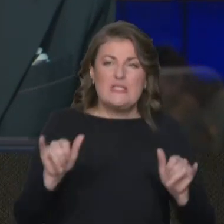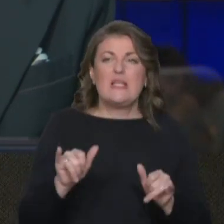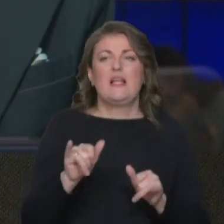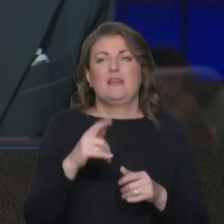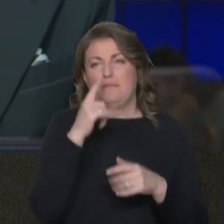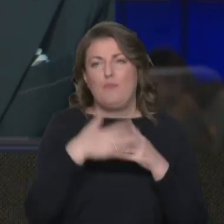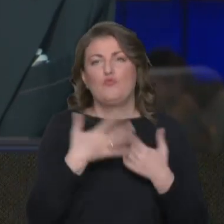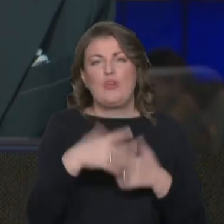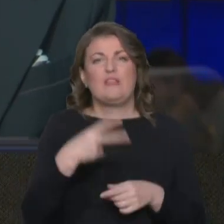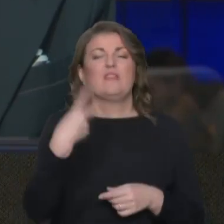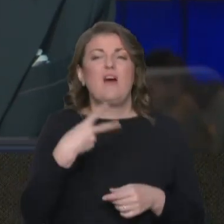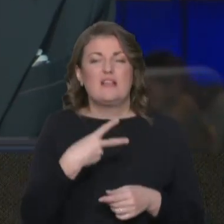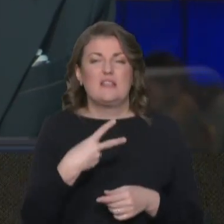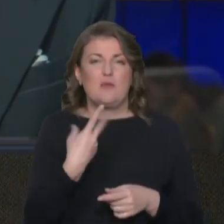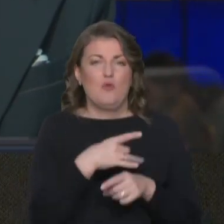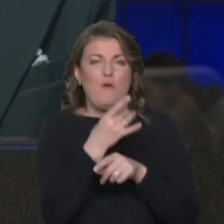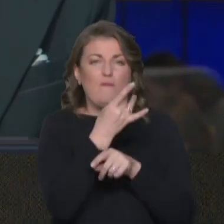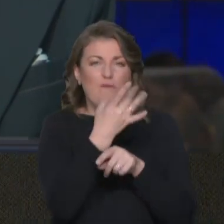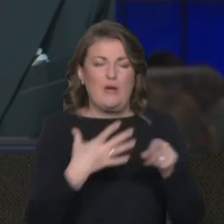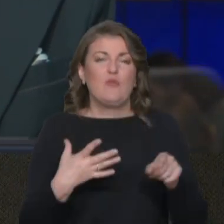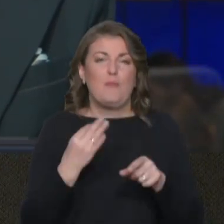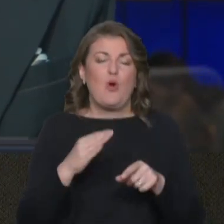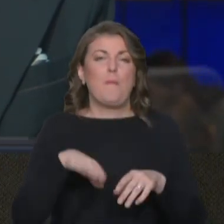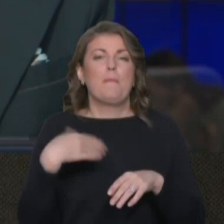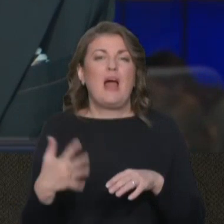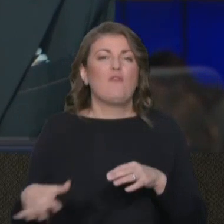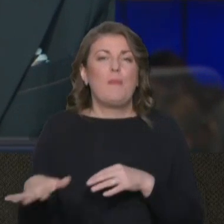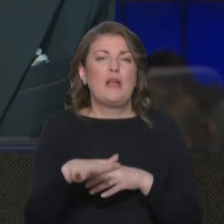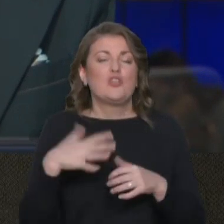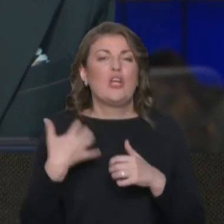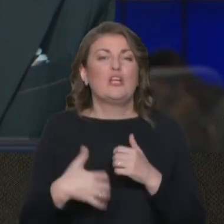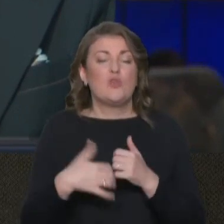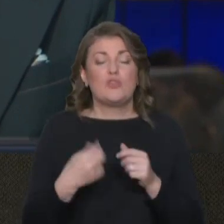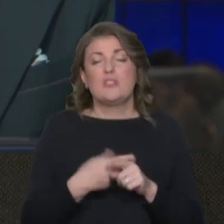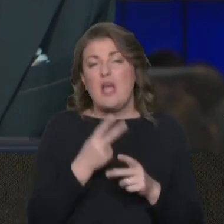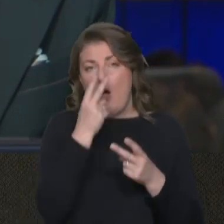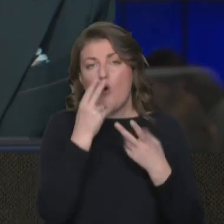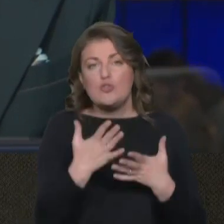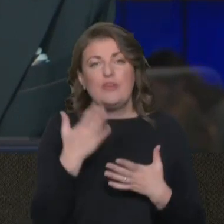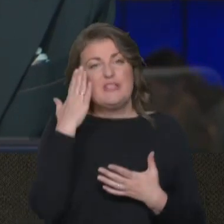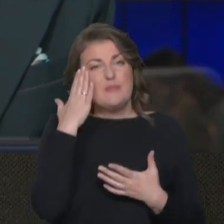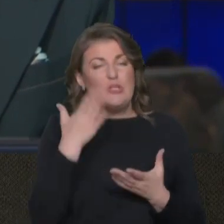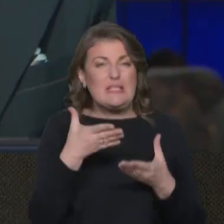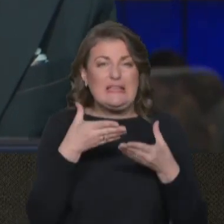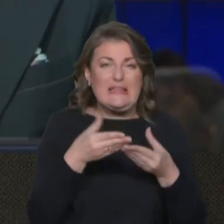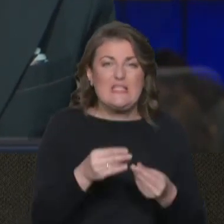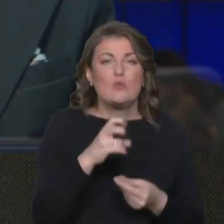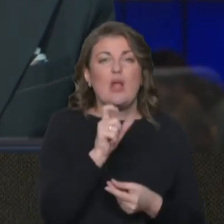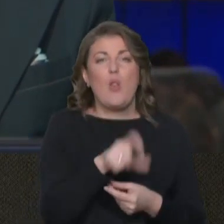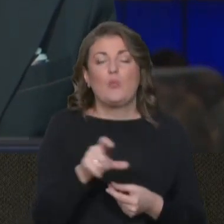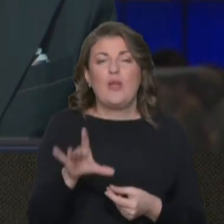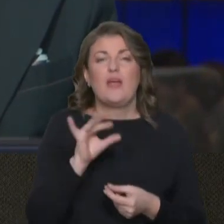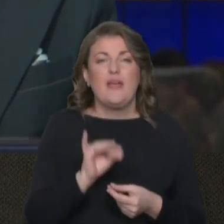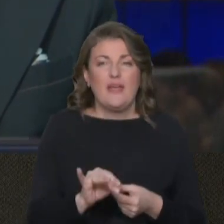понад 20 їх вже було випущено по правобережній Херсонщині. Це очевидний спосіб тиснути на людей